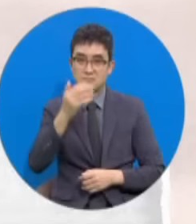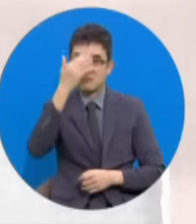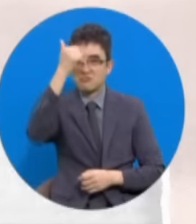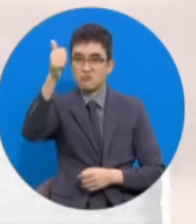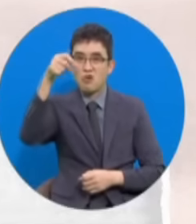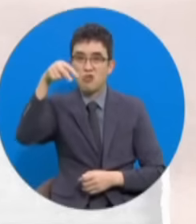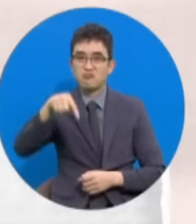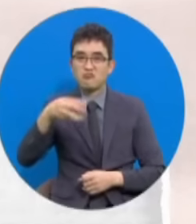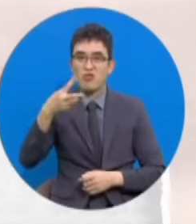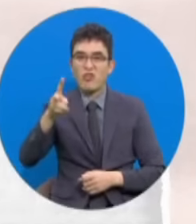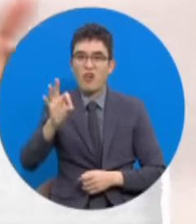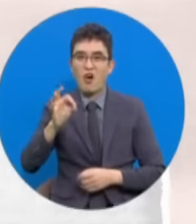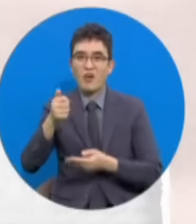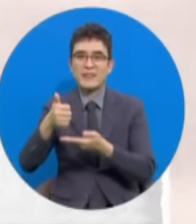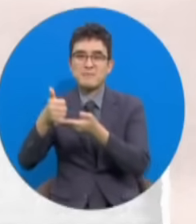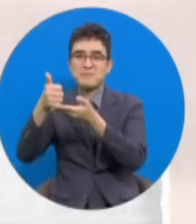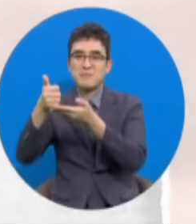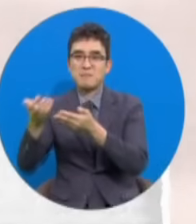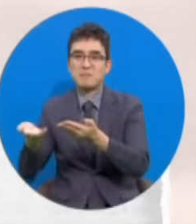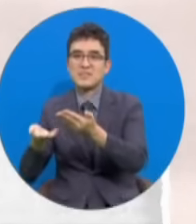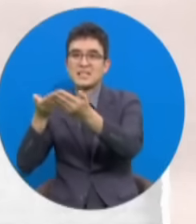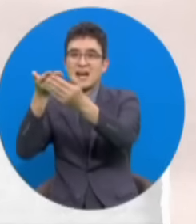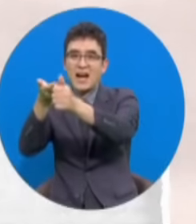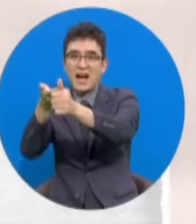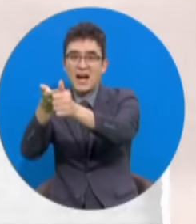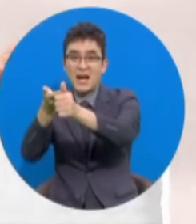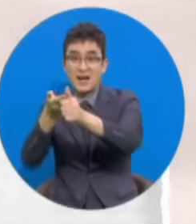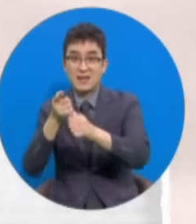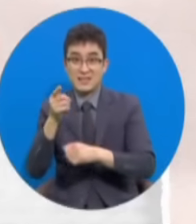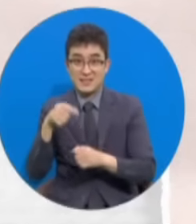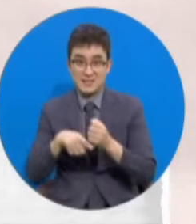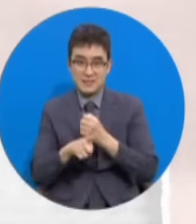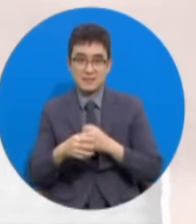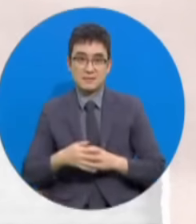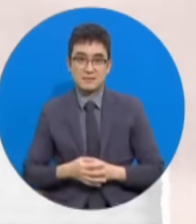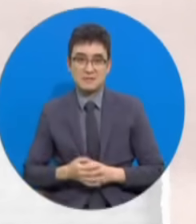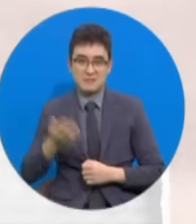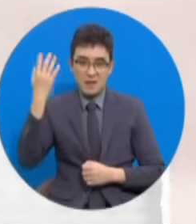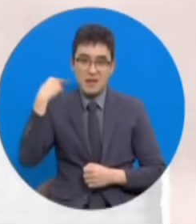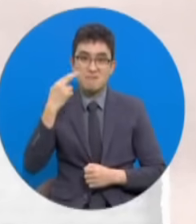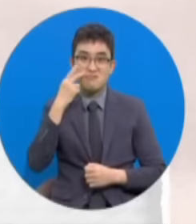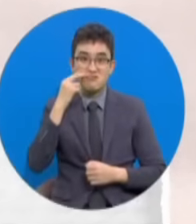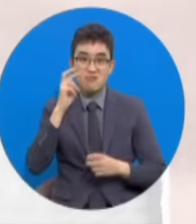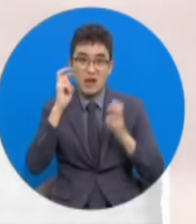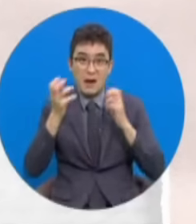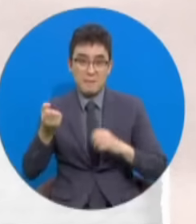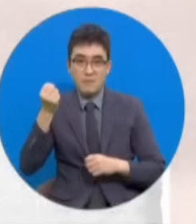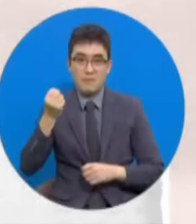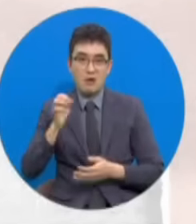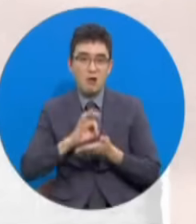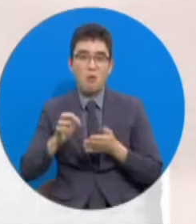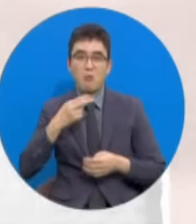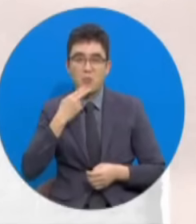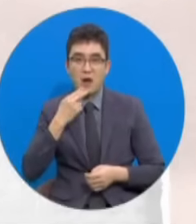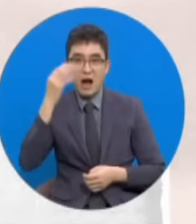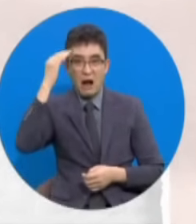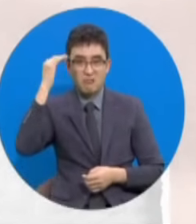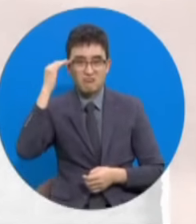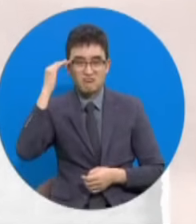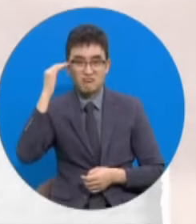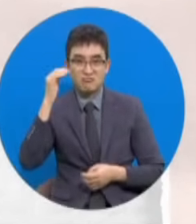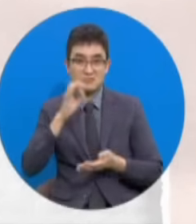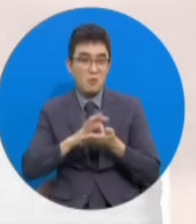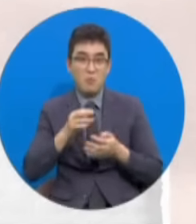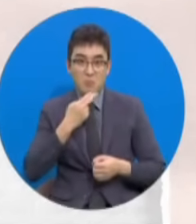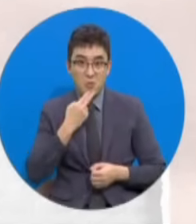그렇게 봤을 때는 왜냐하면 저 사람들이 만약 그동안에 뭐 미국제를 안 썼다든지 뭐 한국제를 안 썼다든지 중국제만